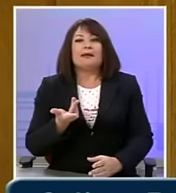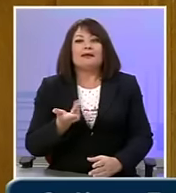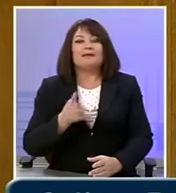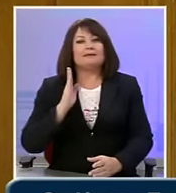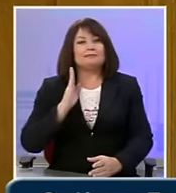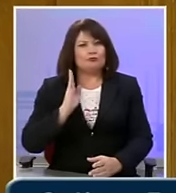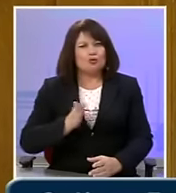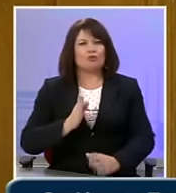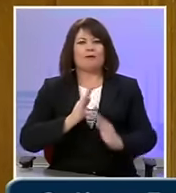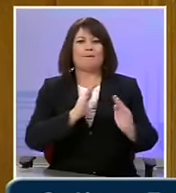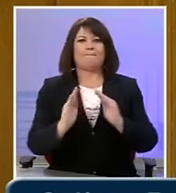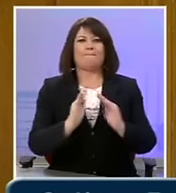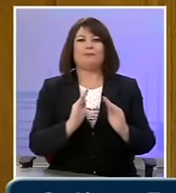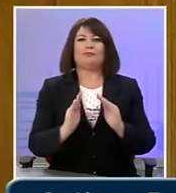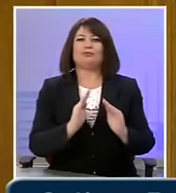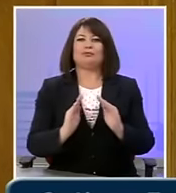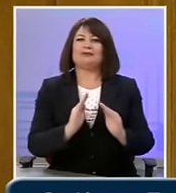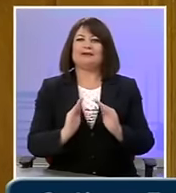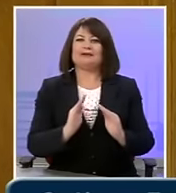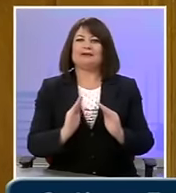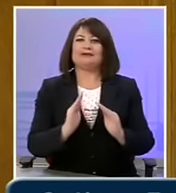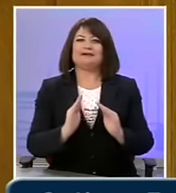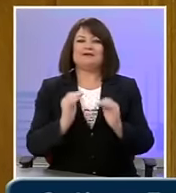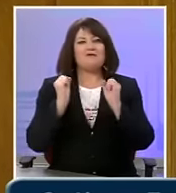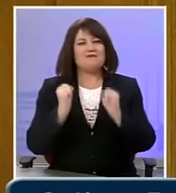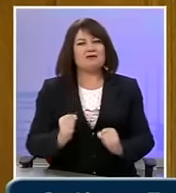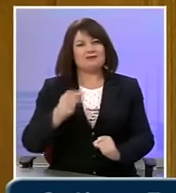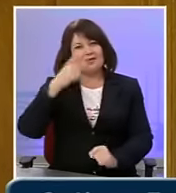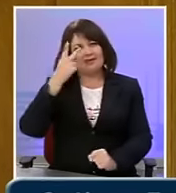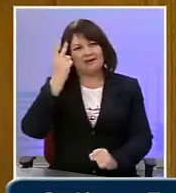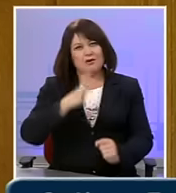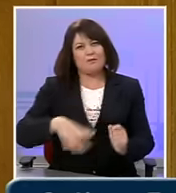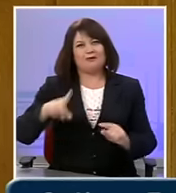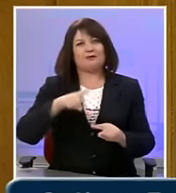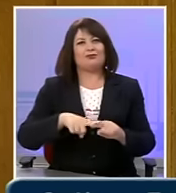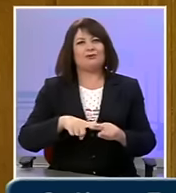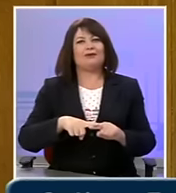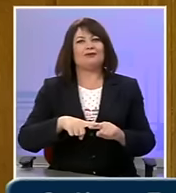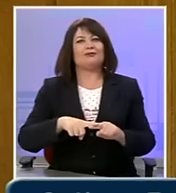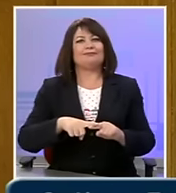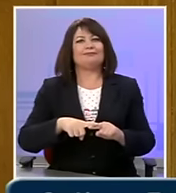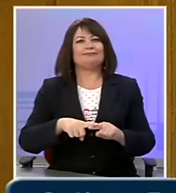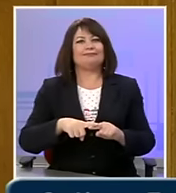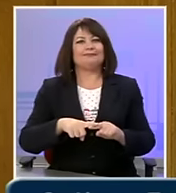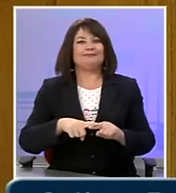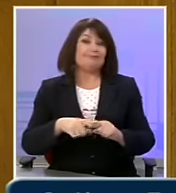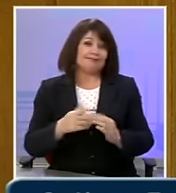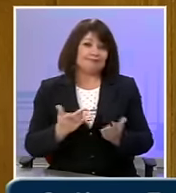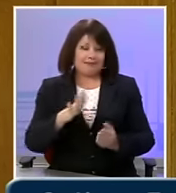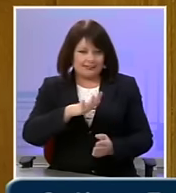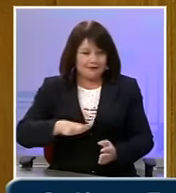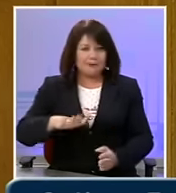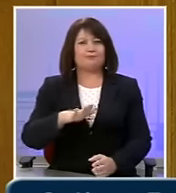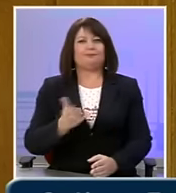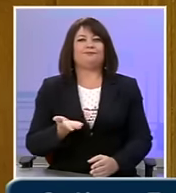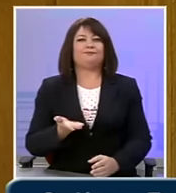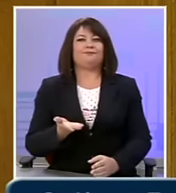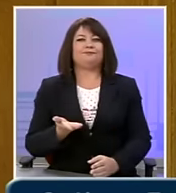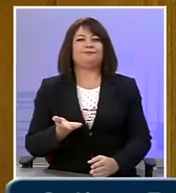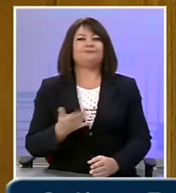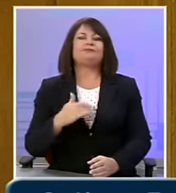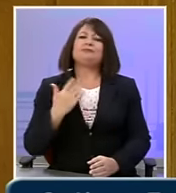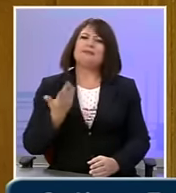προασπιστεί τα κυρίαρχα δικαιώματά του στο εσωτερικό αυτών των συνόρων, είτε